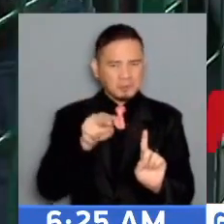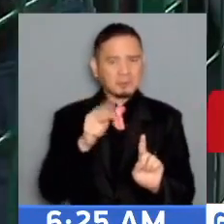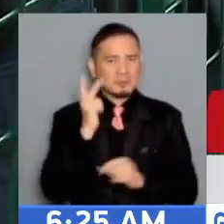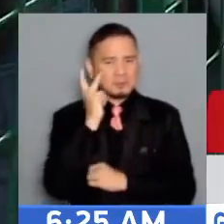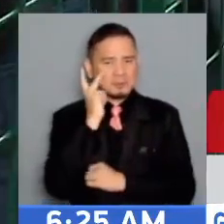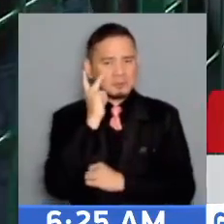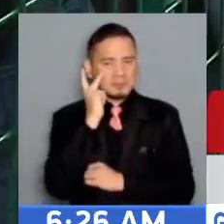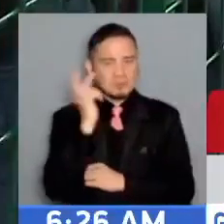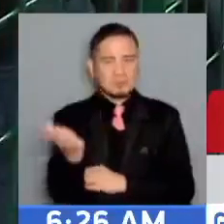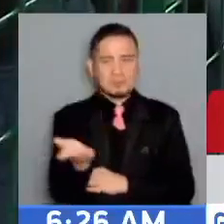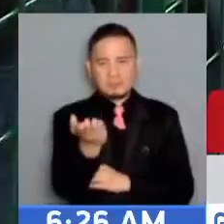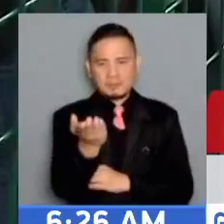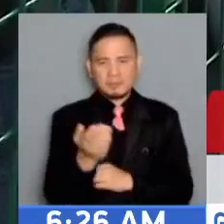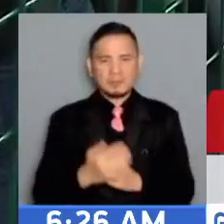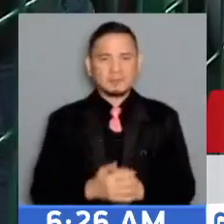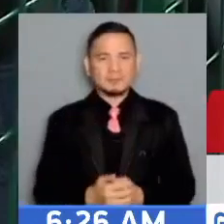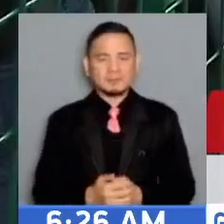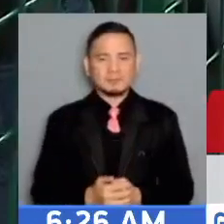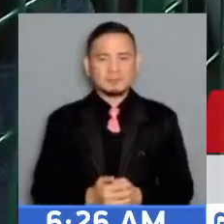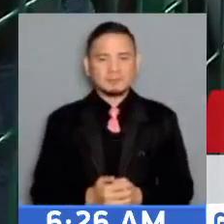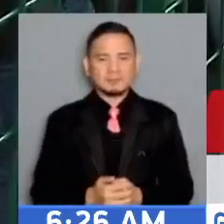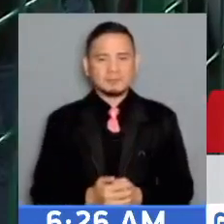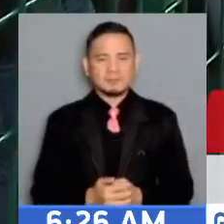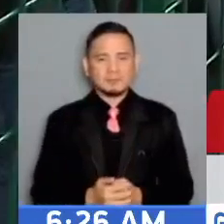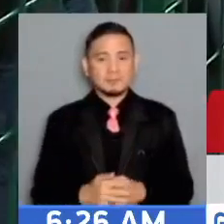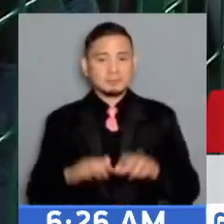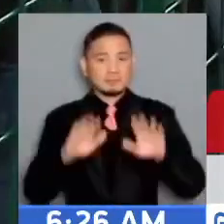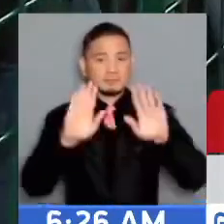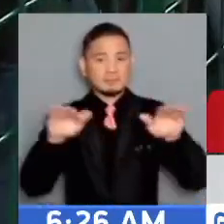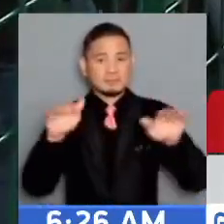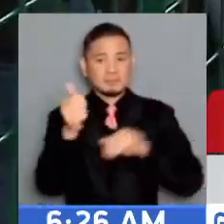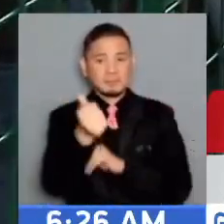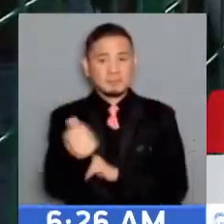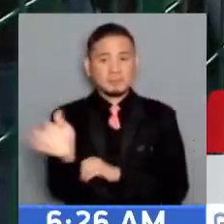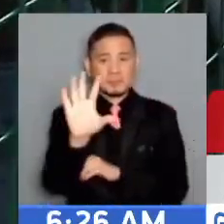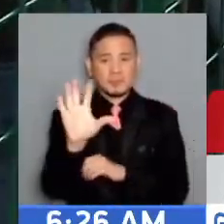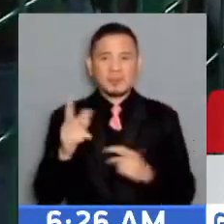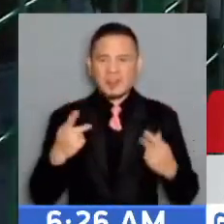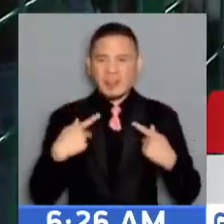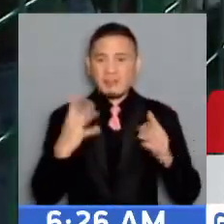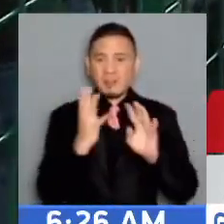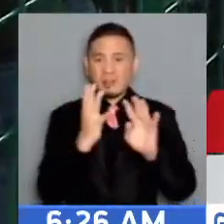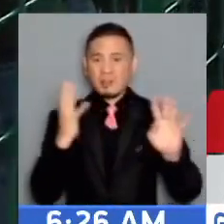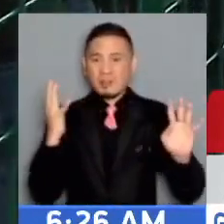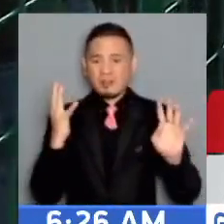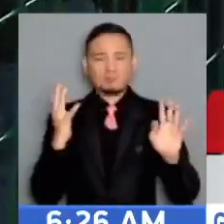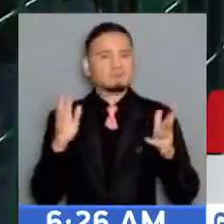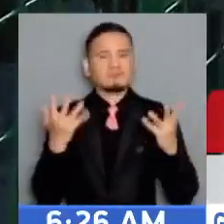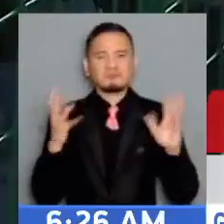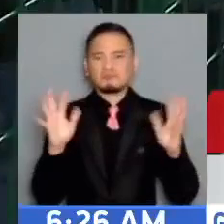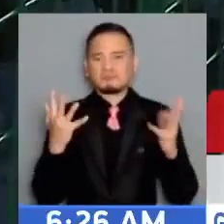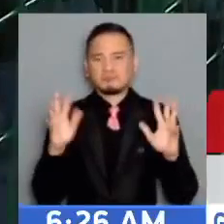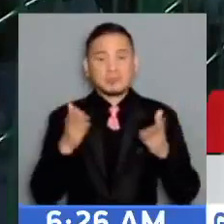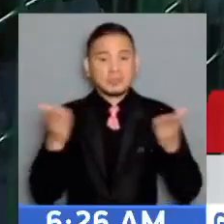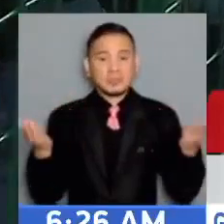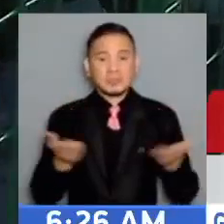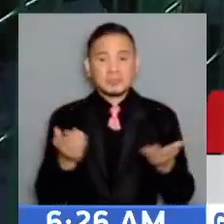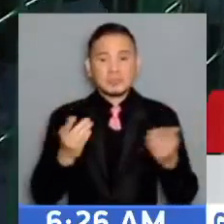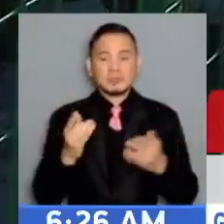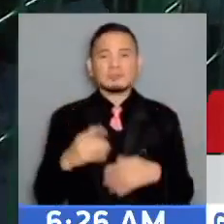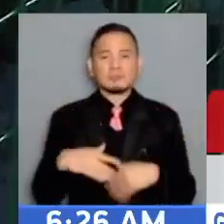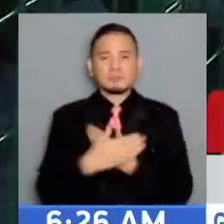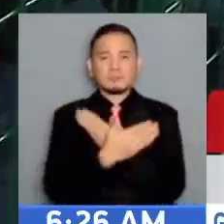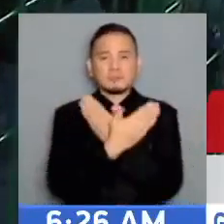Igan, good morning. Sa mga oras na ito ay walang mahabang pila ng mga pasahero dito sa Monumento Station ng EDSA Bus Carousel. Hindi ko alam kung